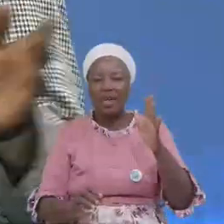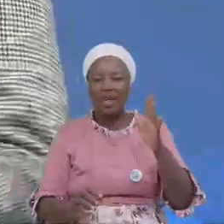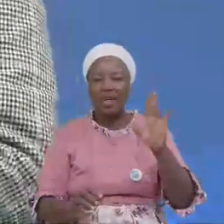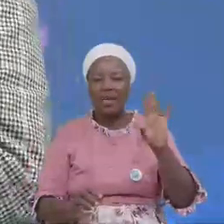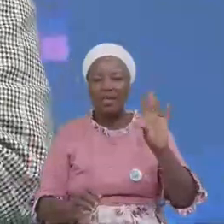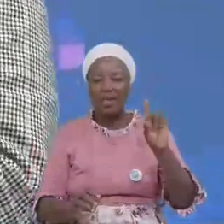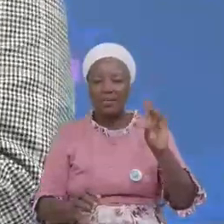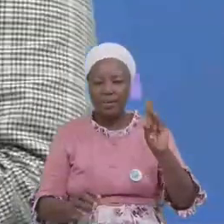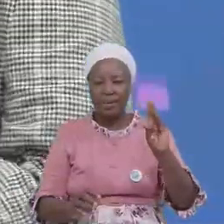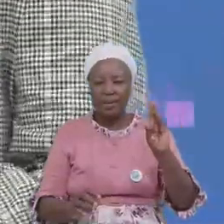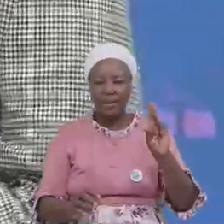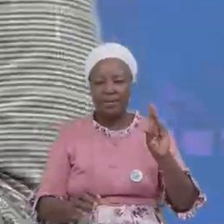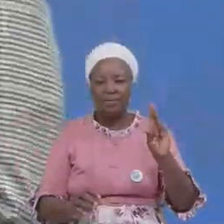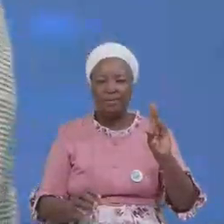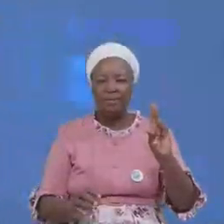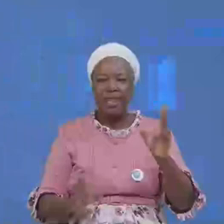chapitre 17,